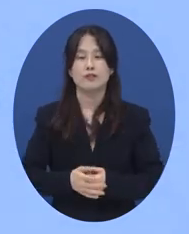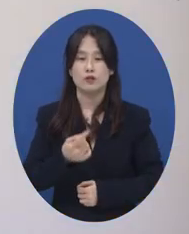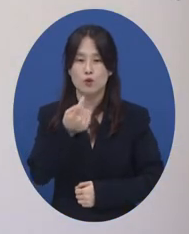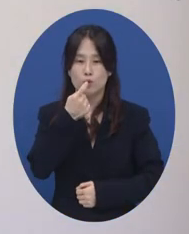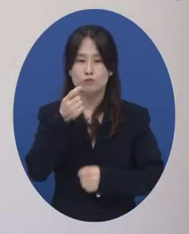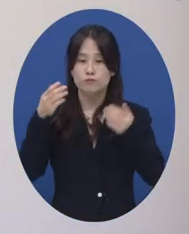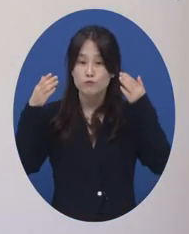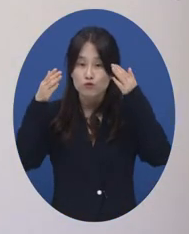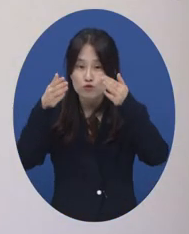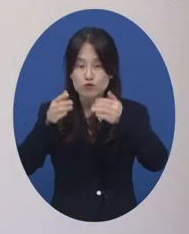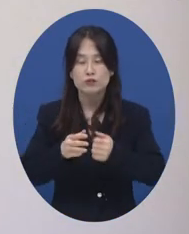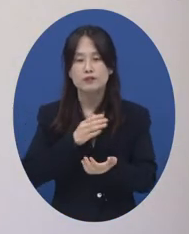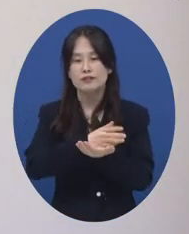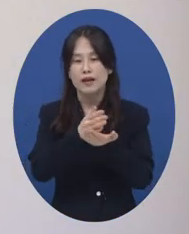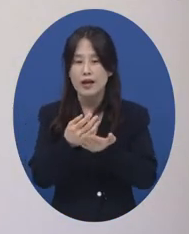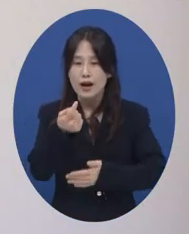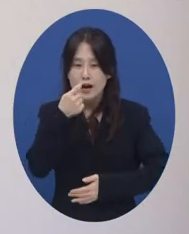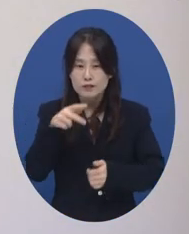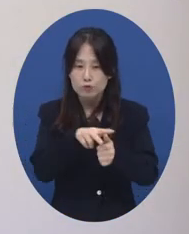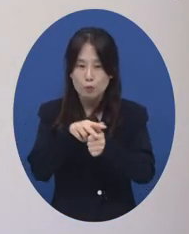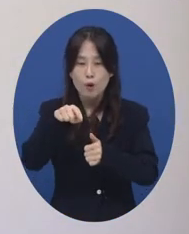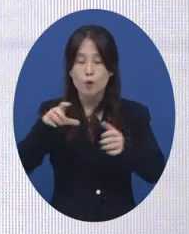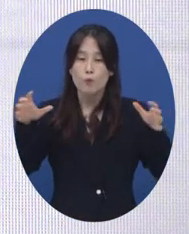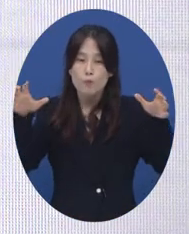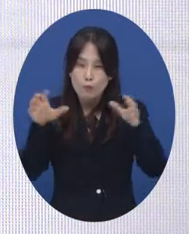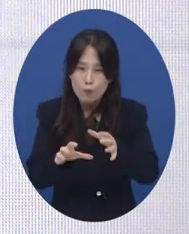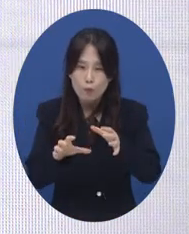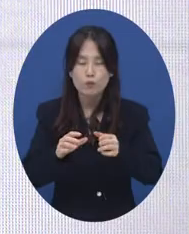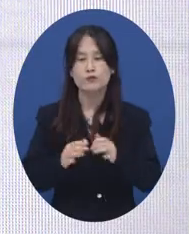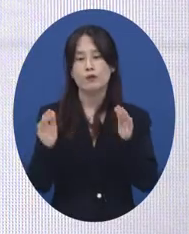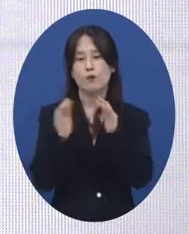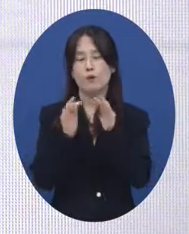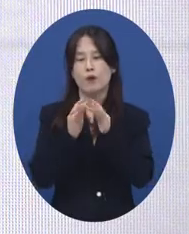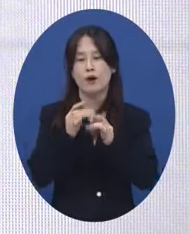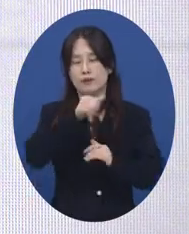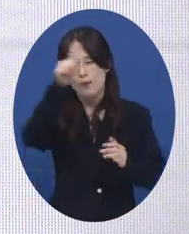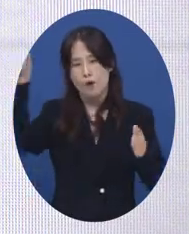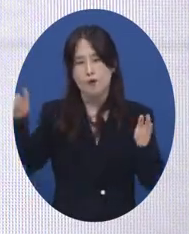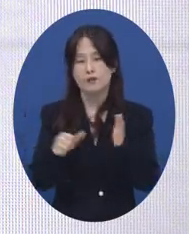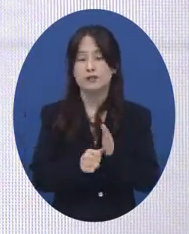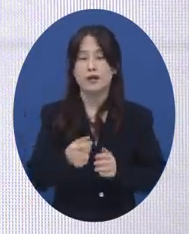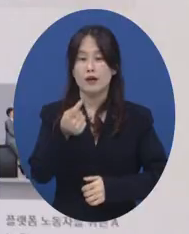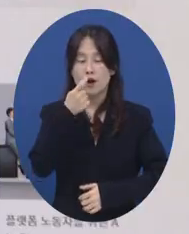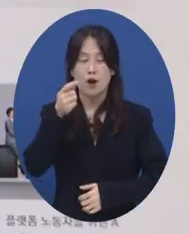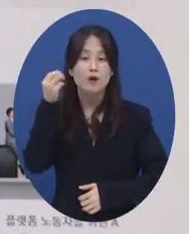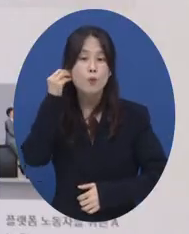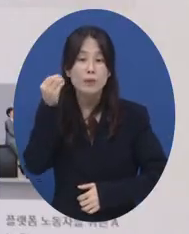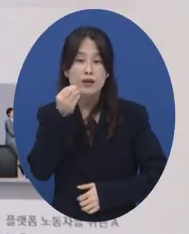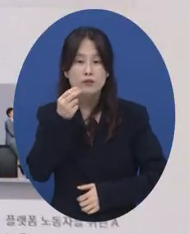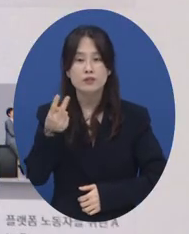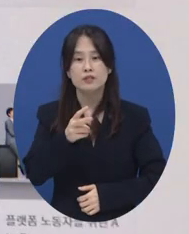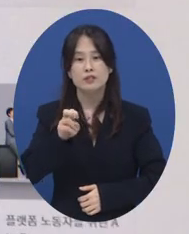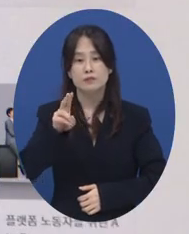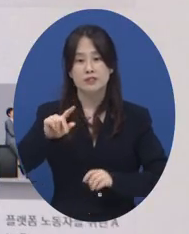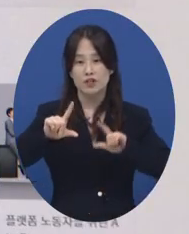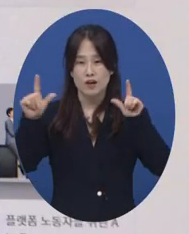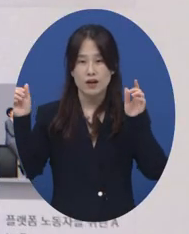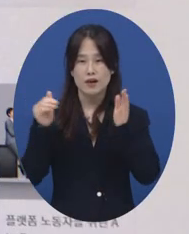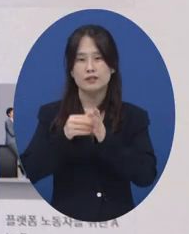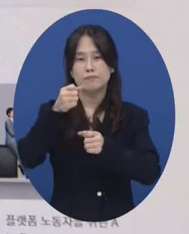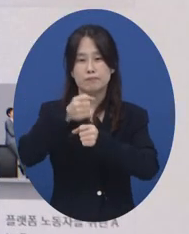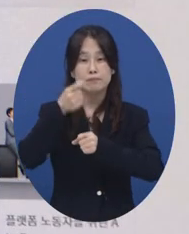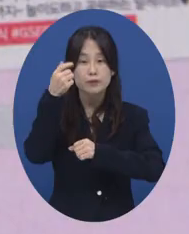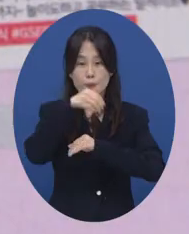뒀습니다. 다양한 학습 정보를 한 곳에 모은 온라인 경기도 평생학습 포털도 2022년까지